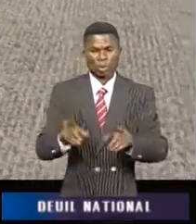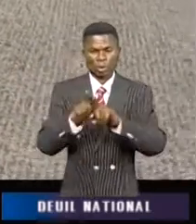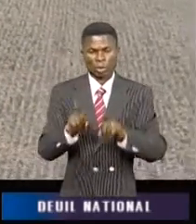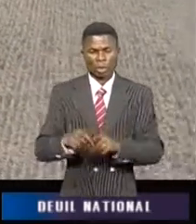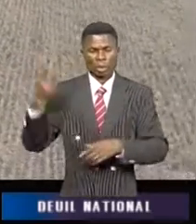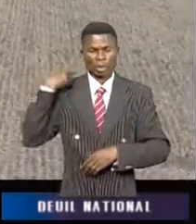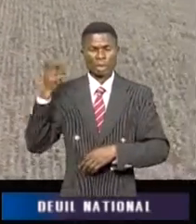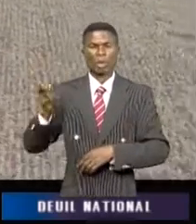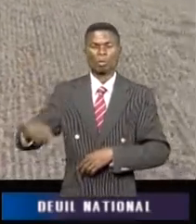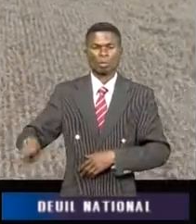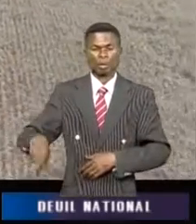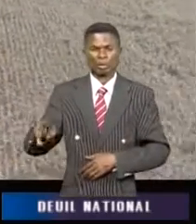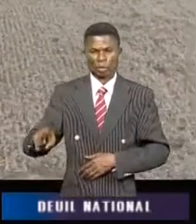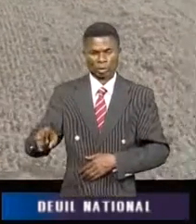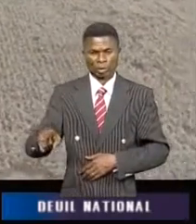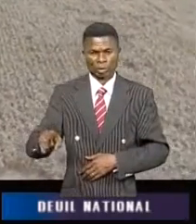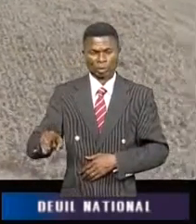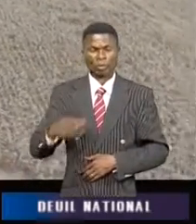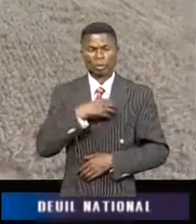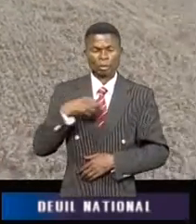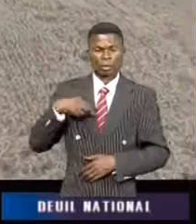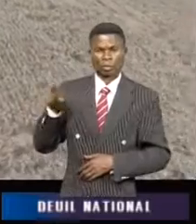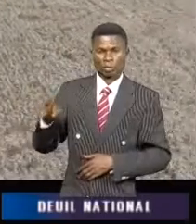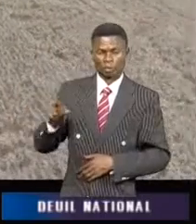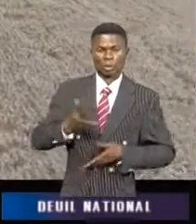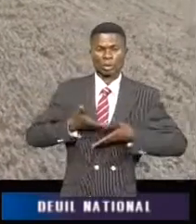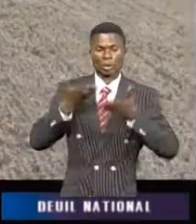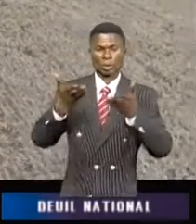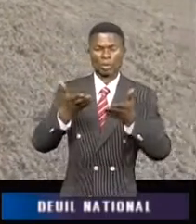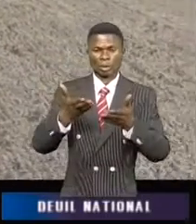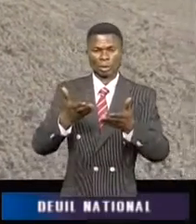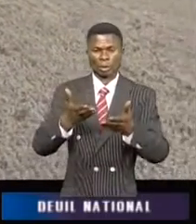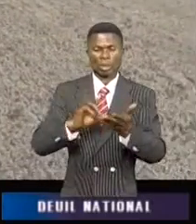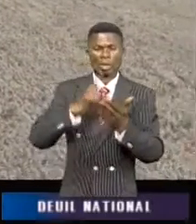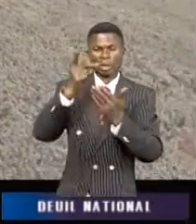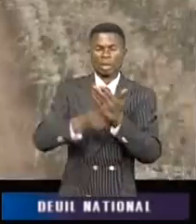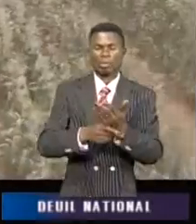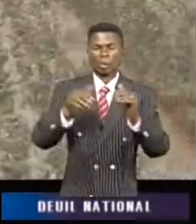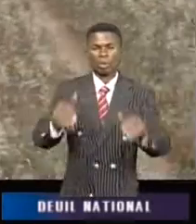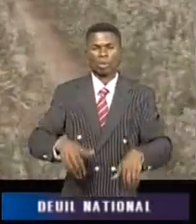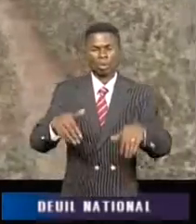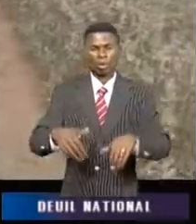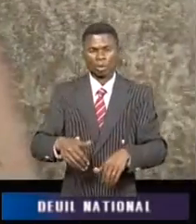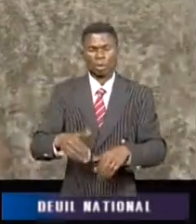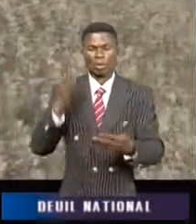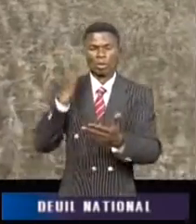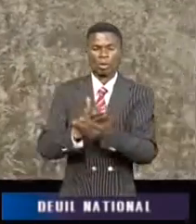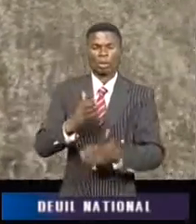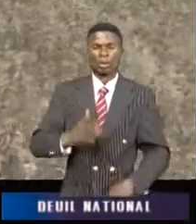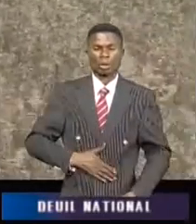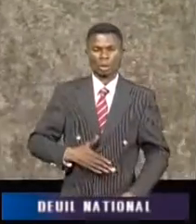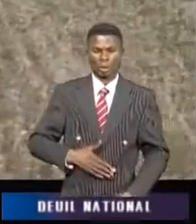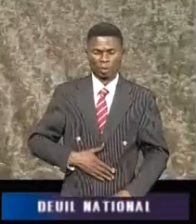députée provinciale. Cette dernière a proposé un important programme agricole pour combattre